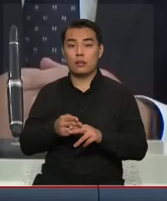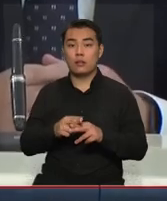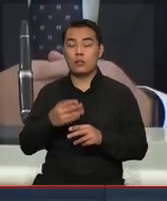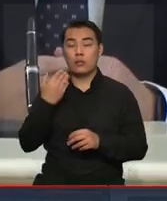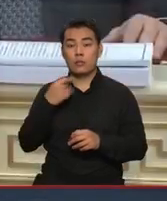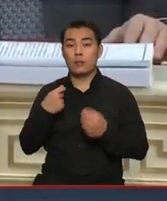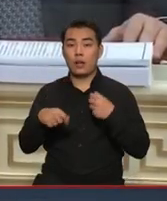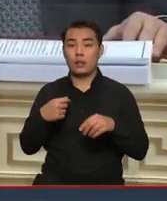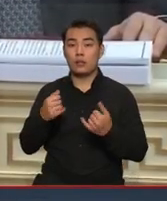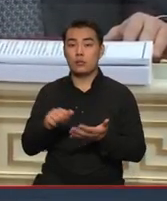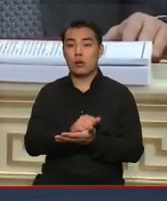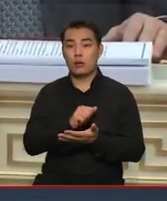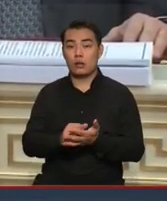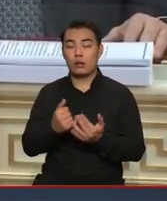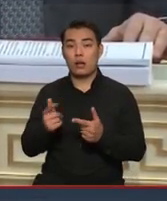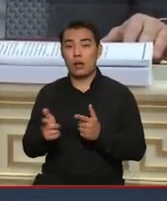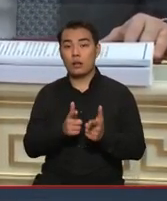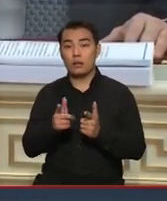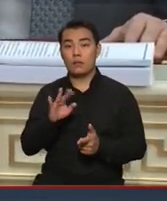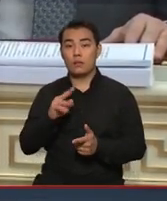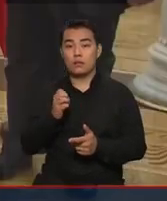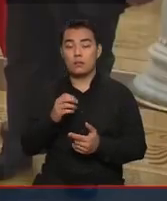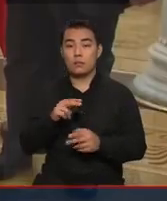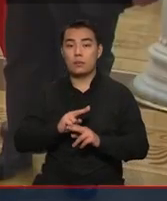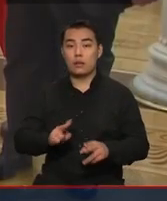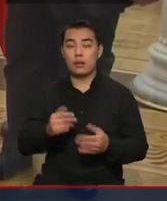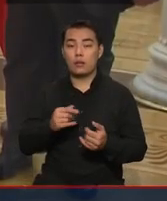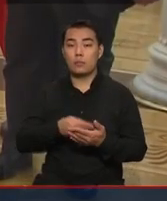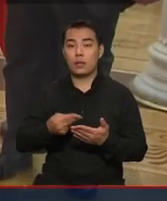келісім орнады. Құжатқа тараптардың вице-премьерлері қол қойды.